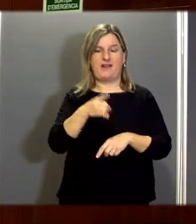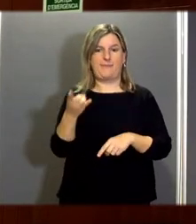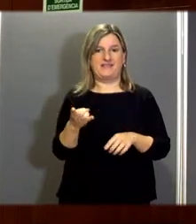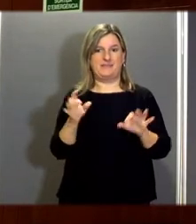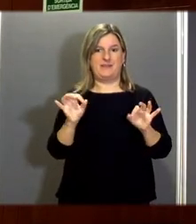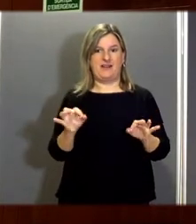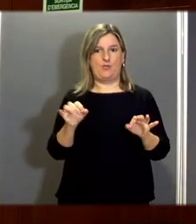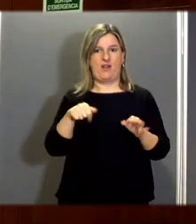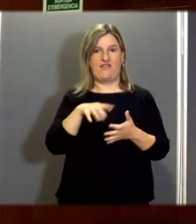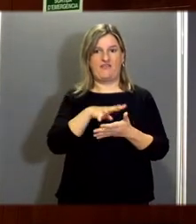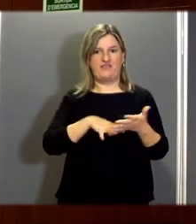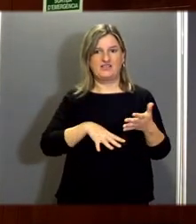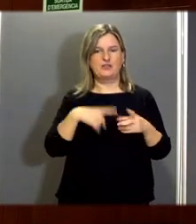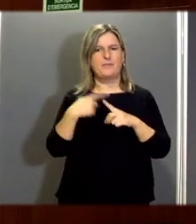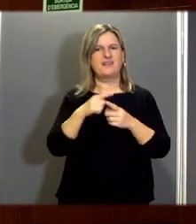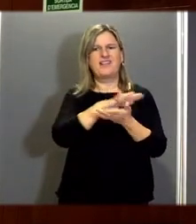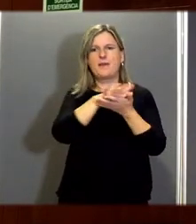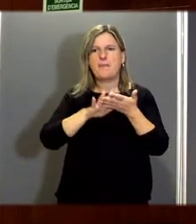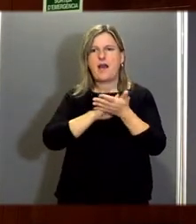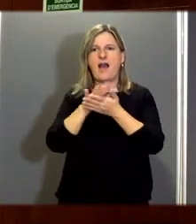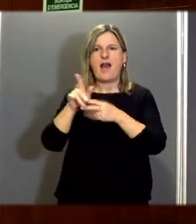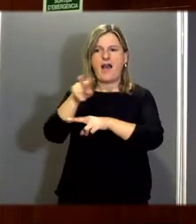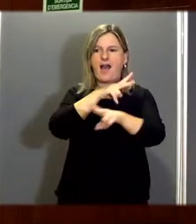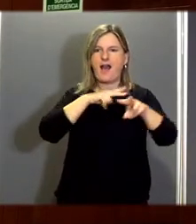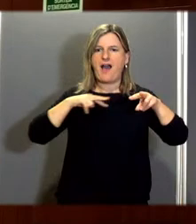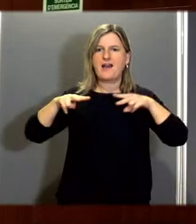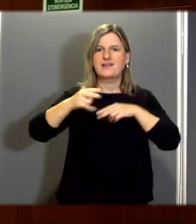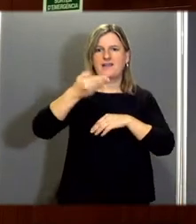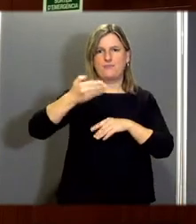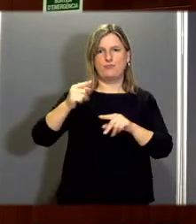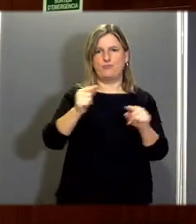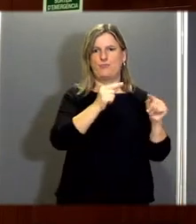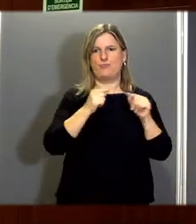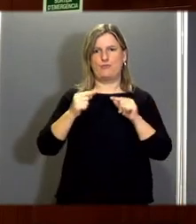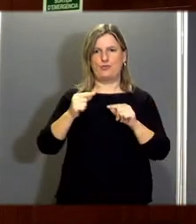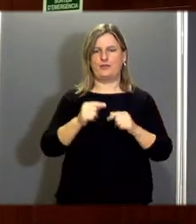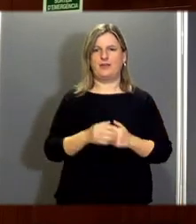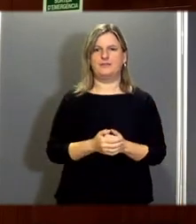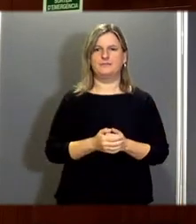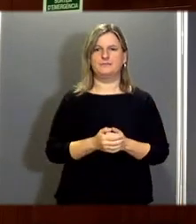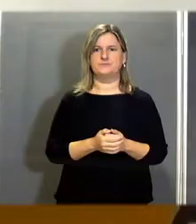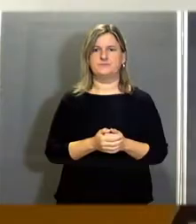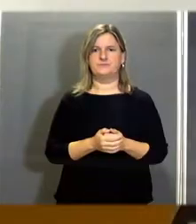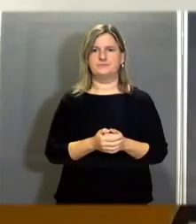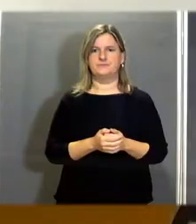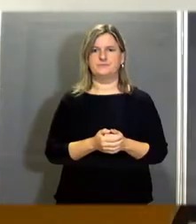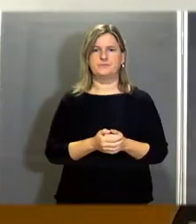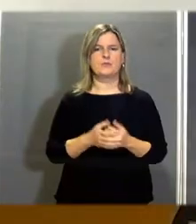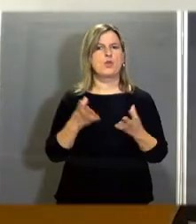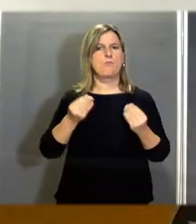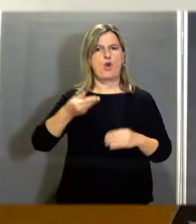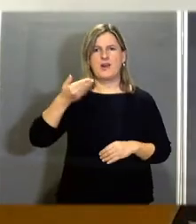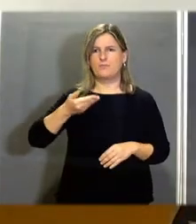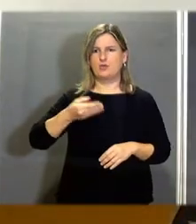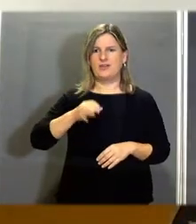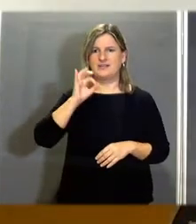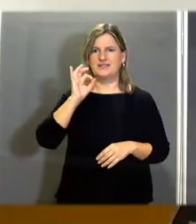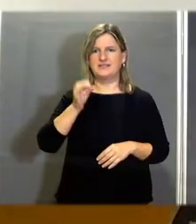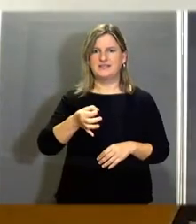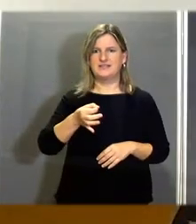setmana a Barcelona, que és parlar entre nosaltres, que segurament és la més important? És molt important, sí.